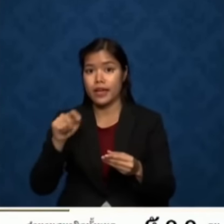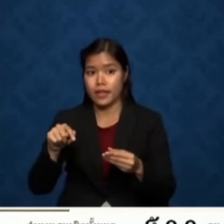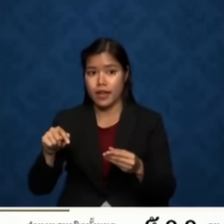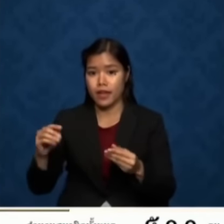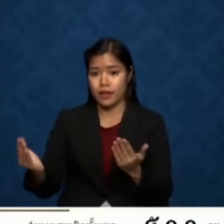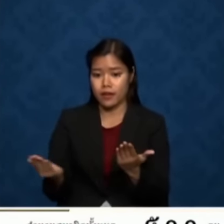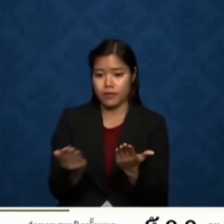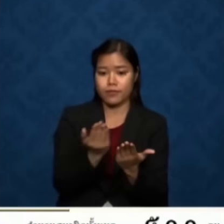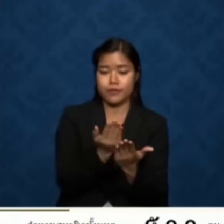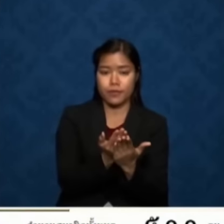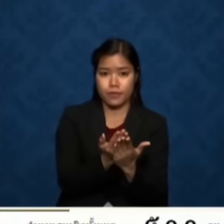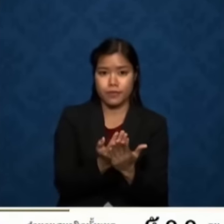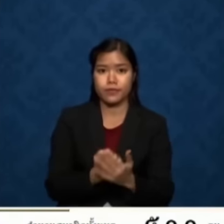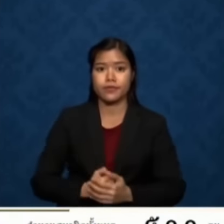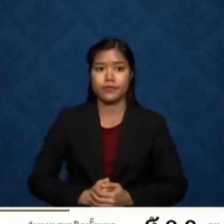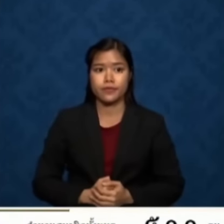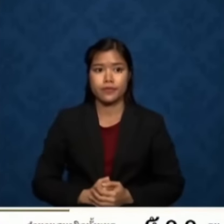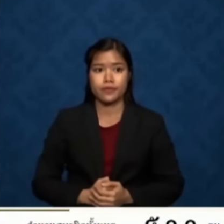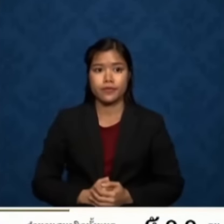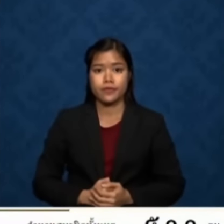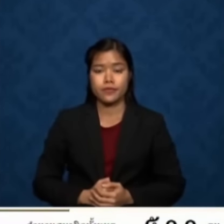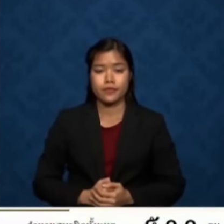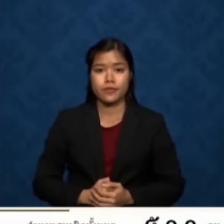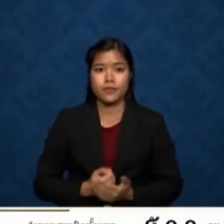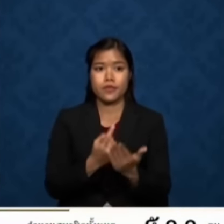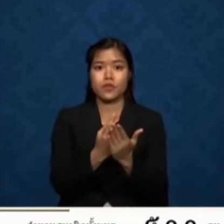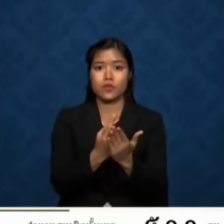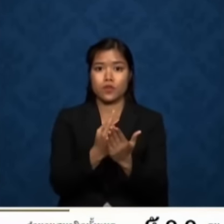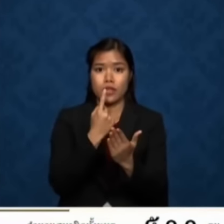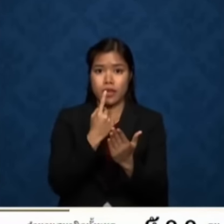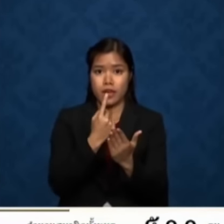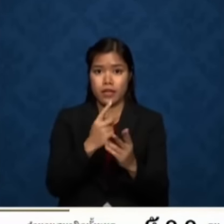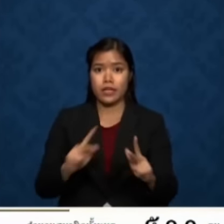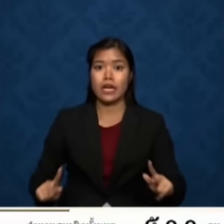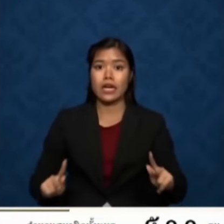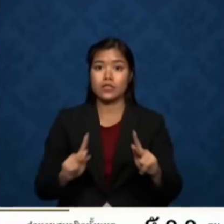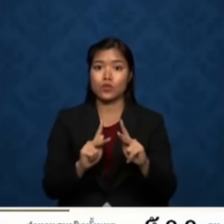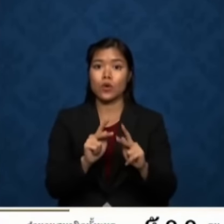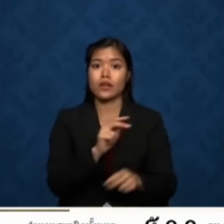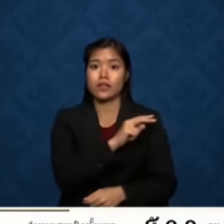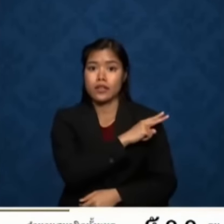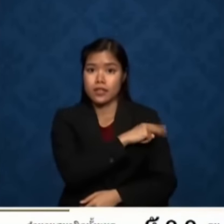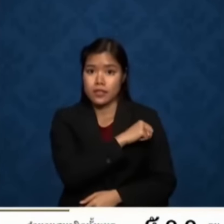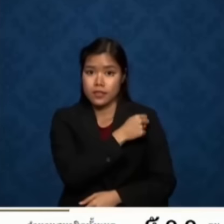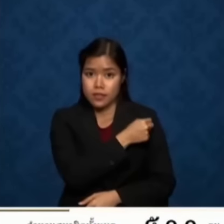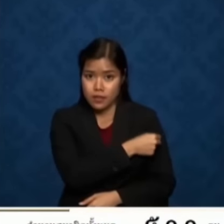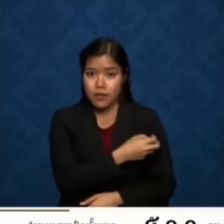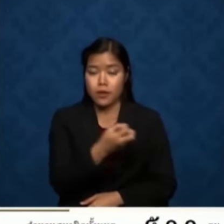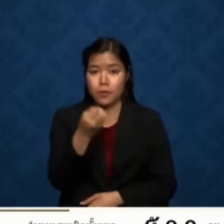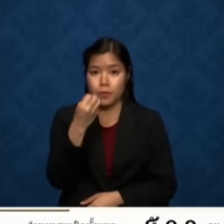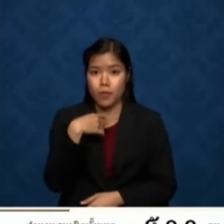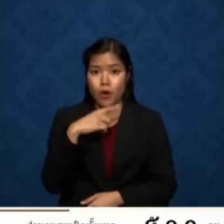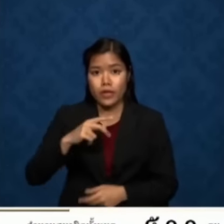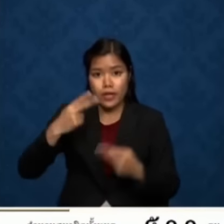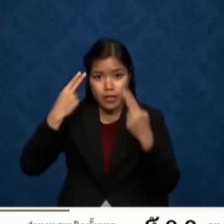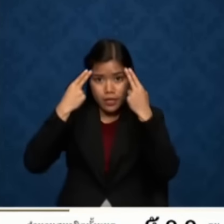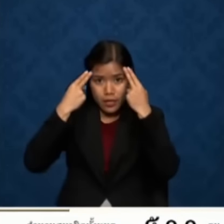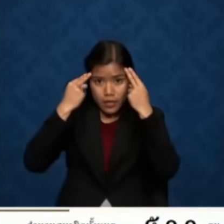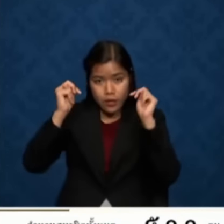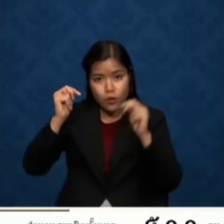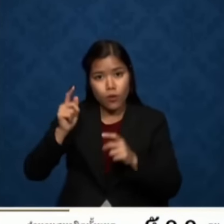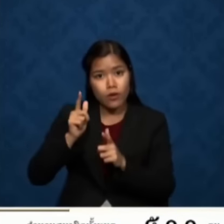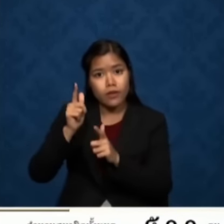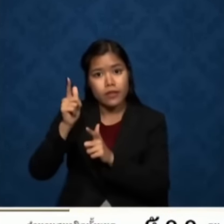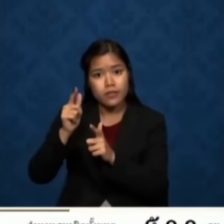าผู้แทนกระทรวงสาธารณสุขเห็นว่าท่านอดีตนายกทักษิณเนี่ยเข้าหลักเกณฑ์ผู้สูงอ